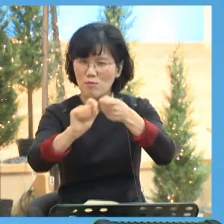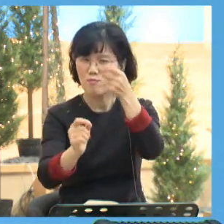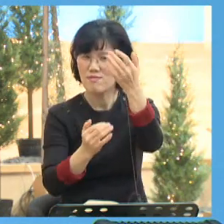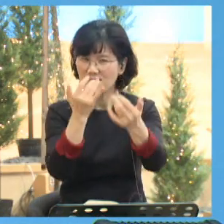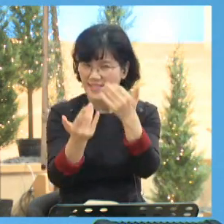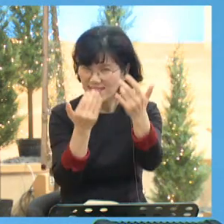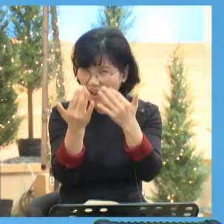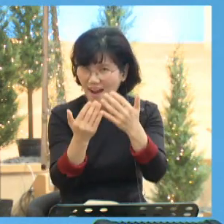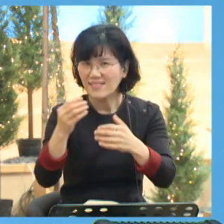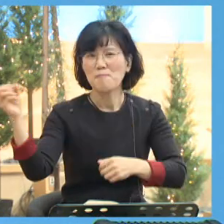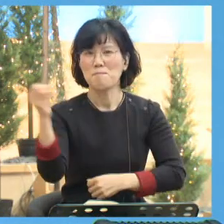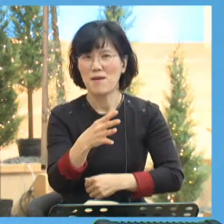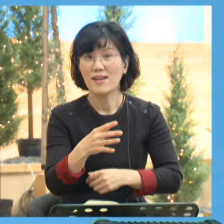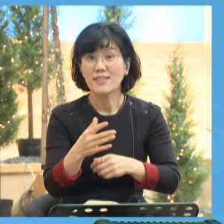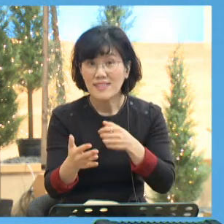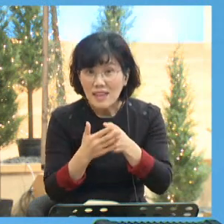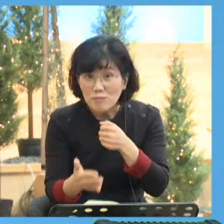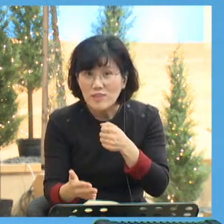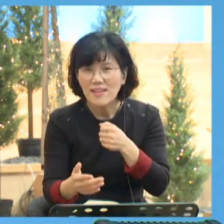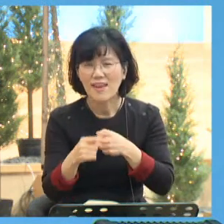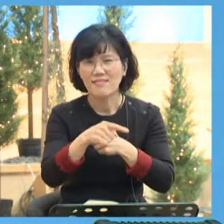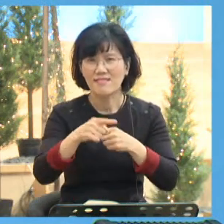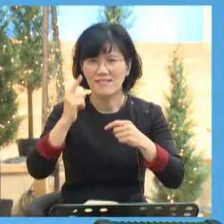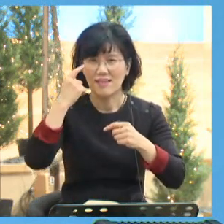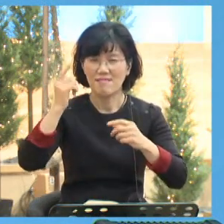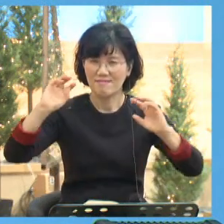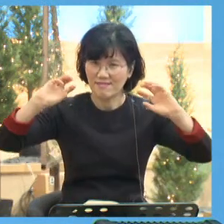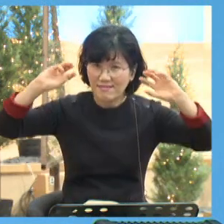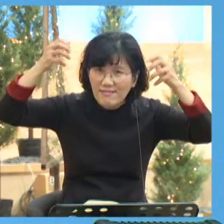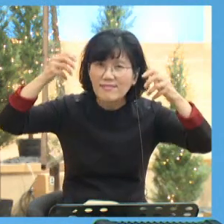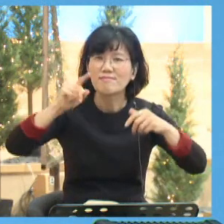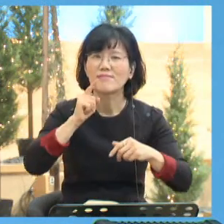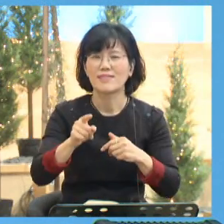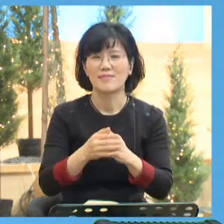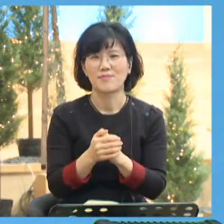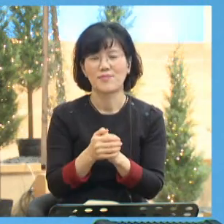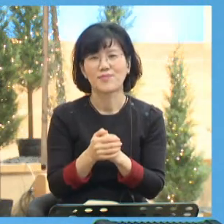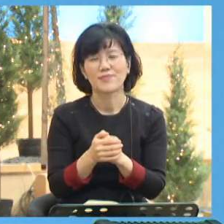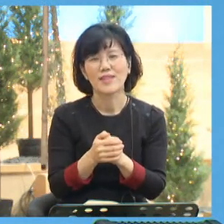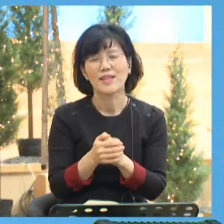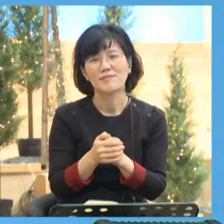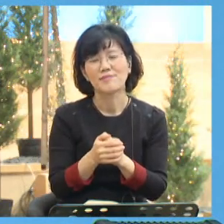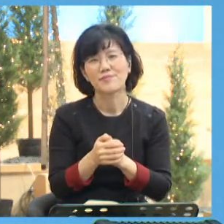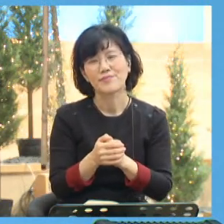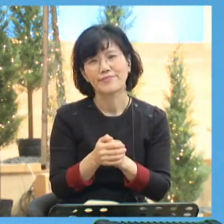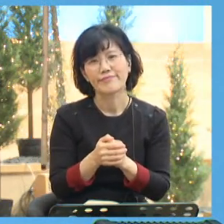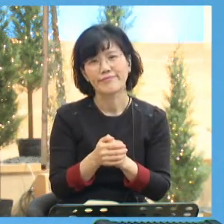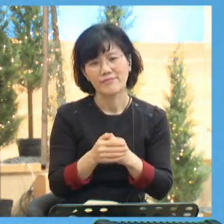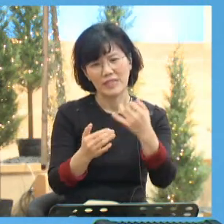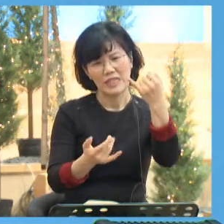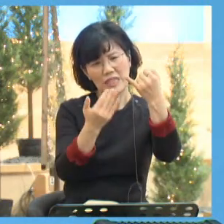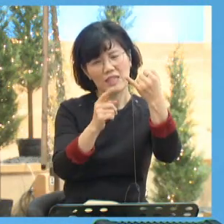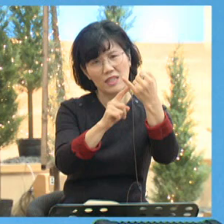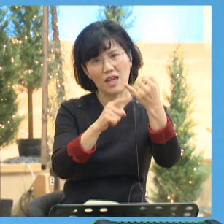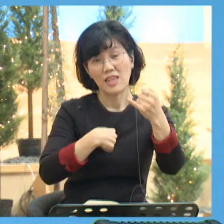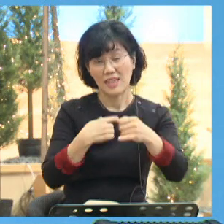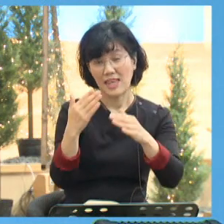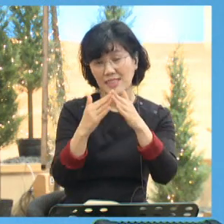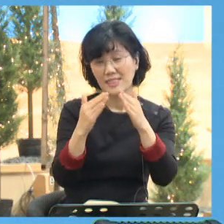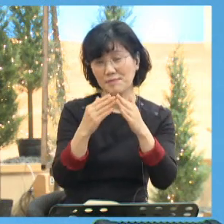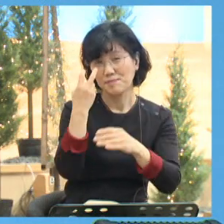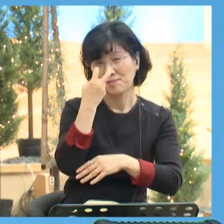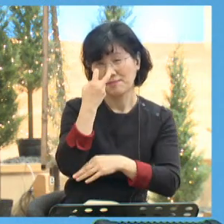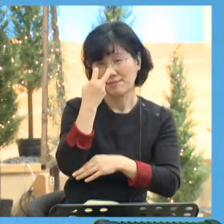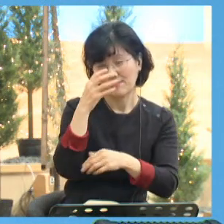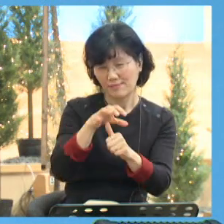불사를 것이다 그렇게 나와요 여기에 막 눈이 확 뒤집혀 버려요 여러분 사실 입다 가요 이 칩을 지키려고 넘